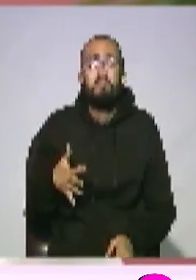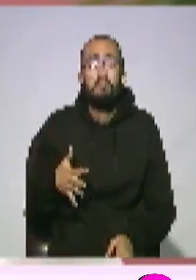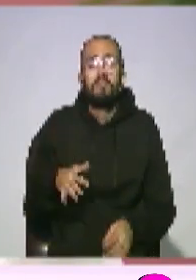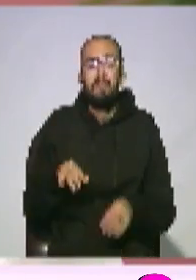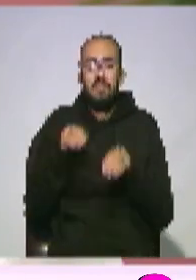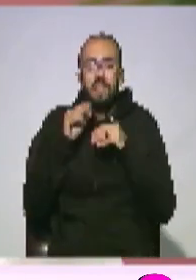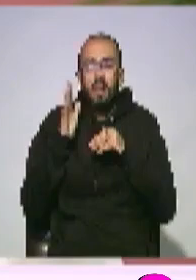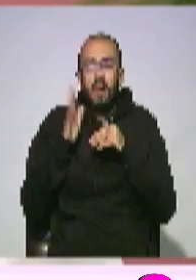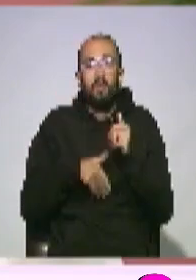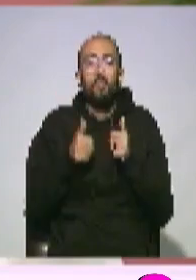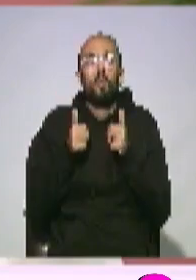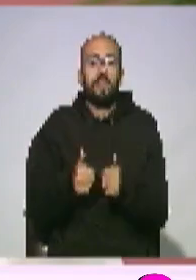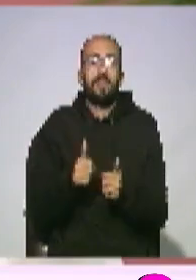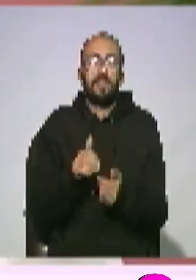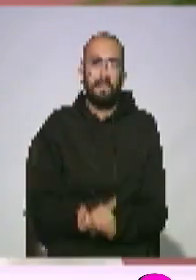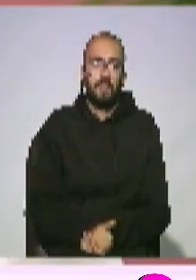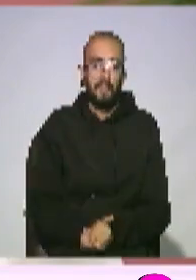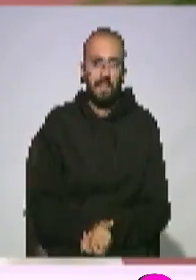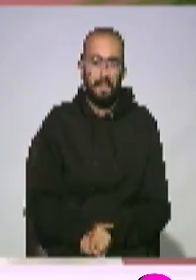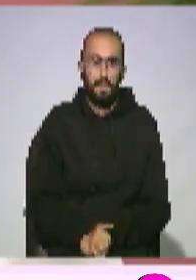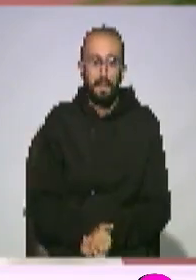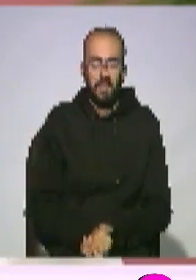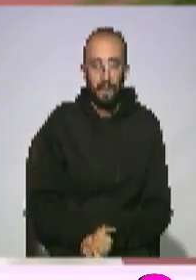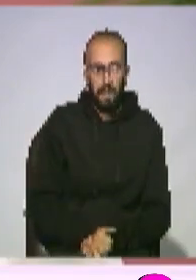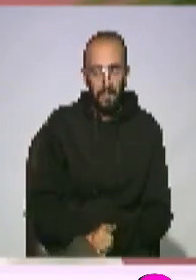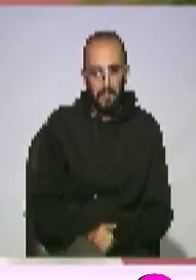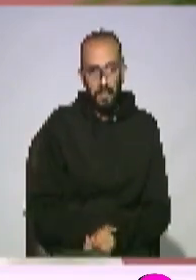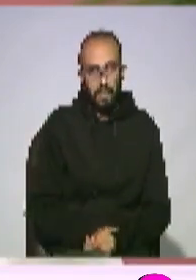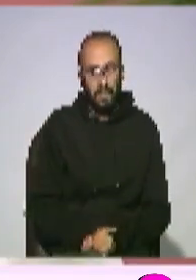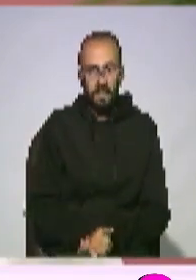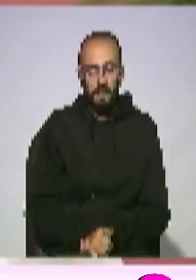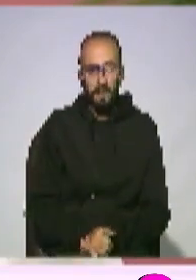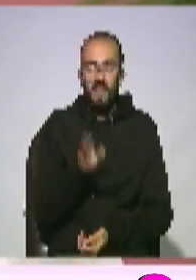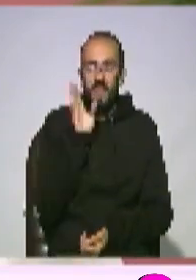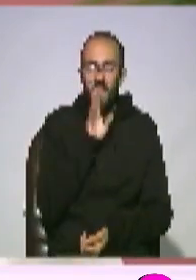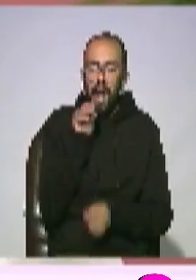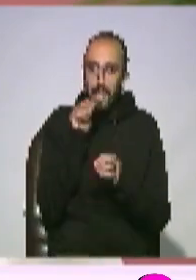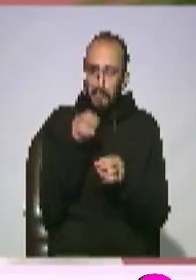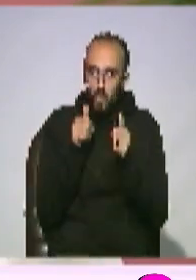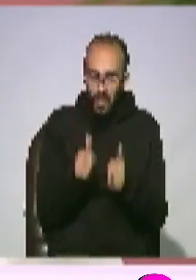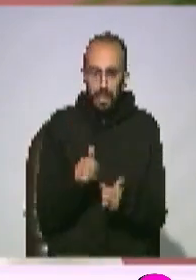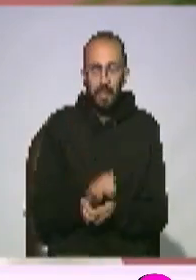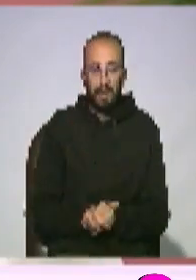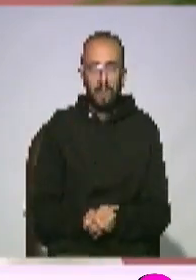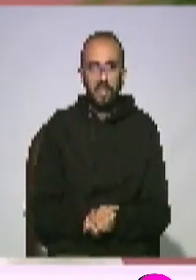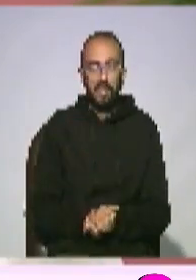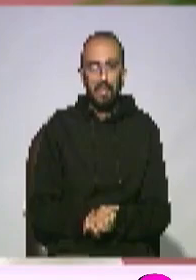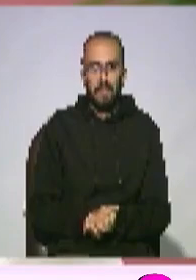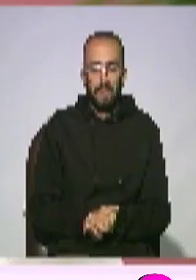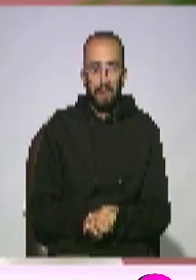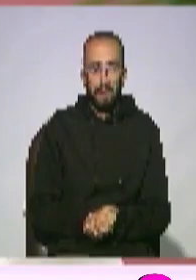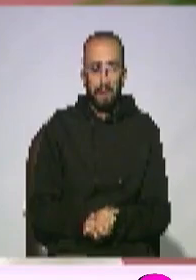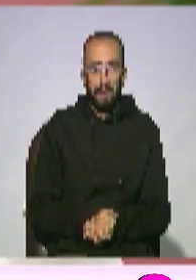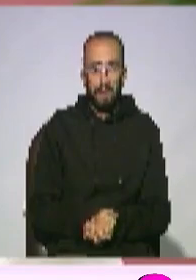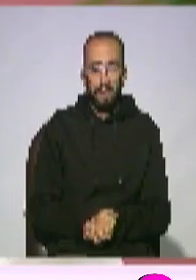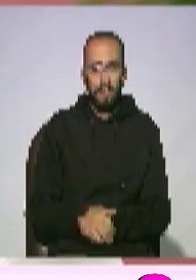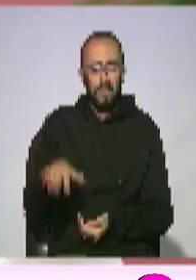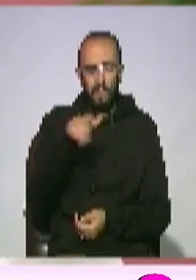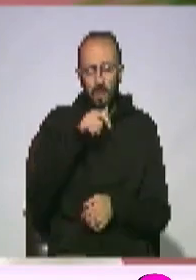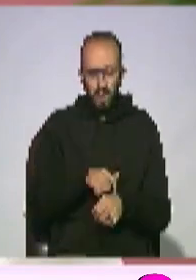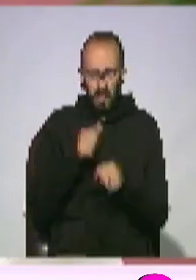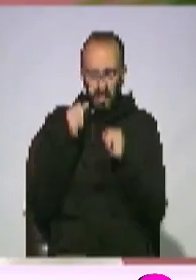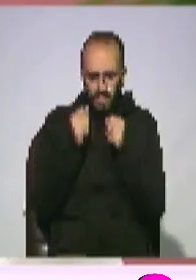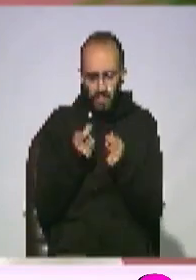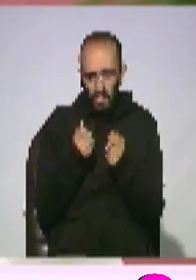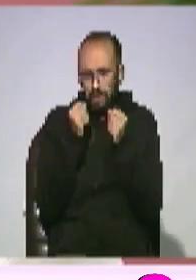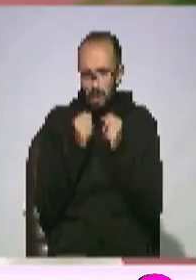الاقل سيب ابناء عندها استقرار نفسي، عندها تعليم. الناس اللي دايما تقول لك اصل الحاله الاقتصاديه ضغطت